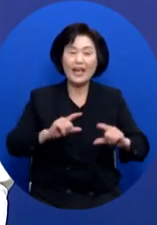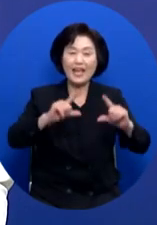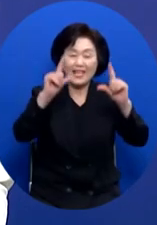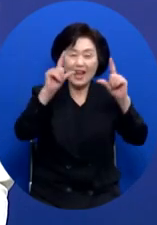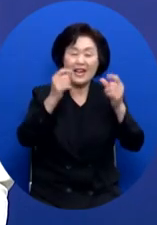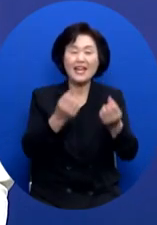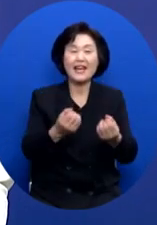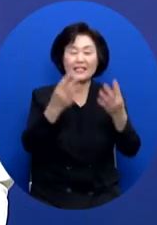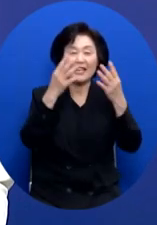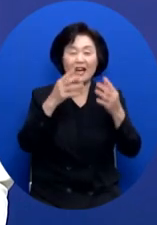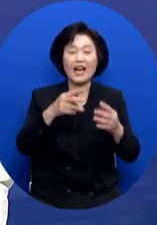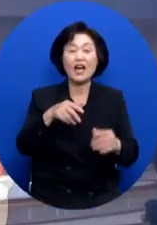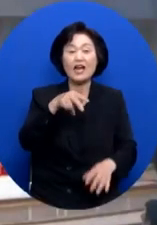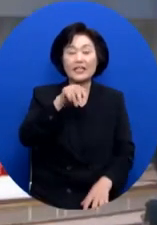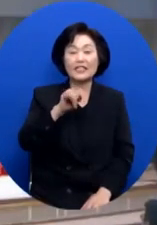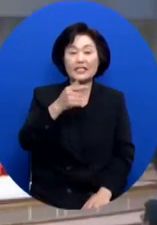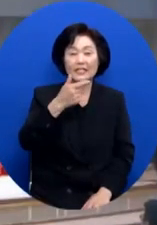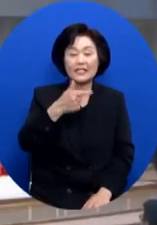신길교회에서 개최했습니다.